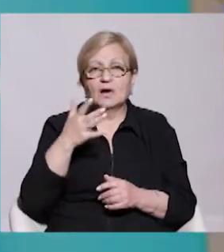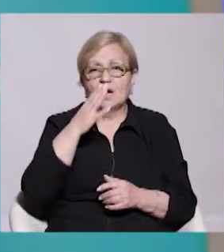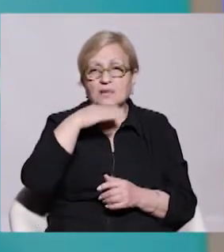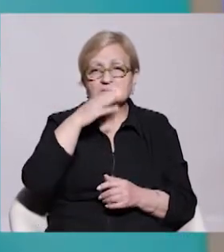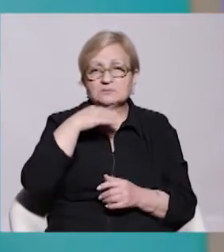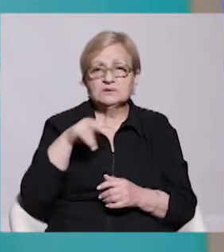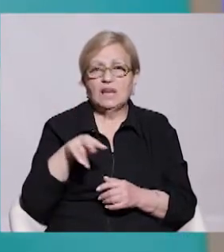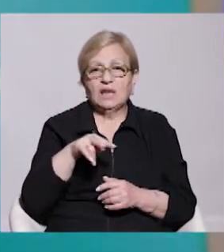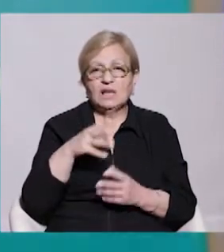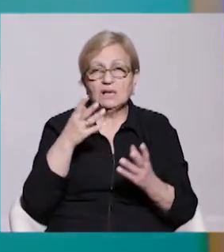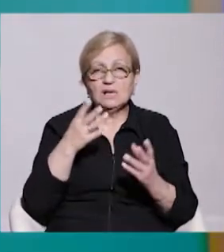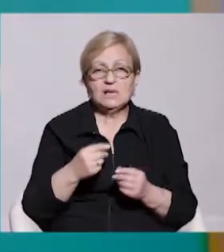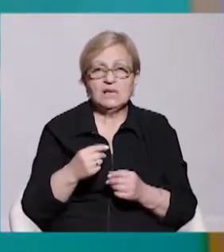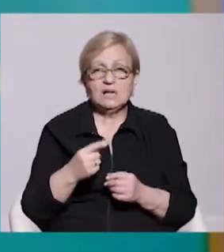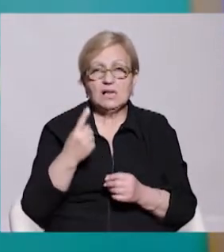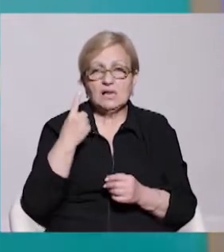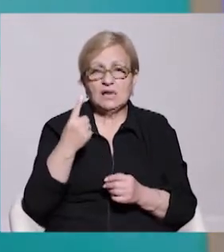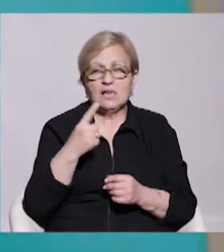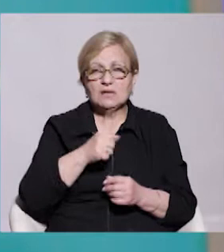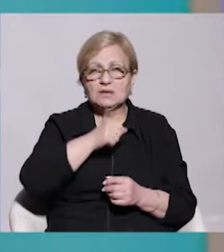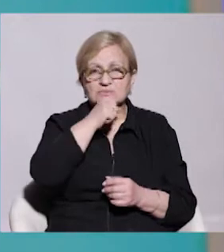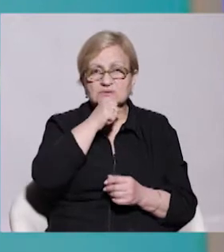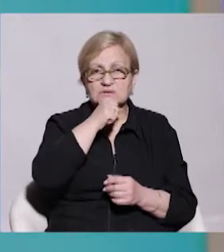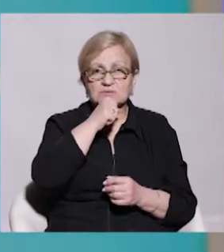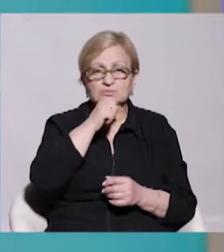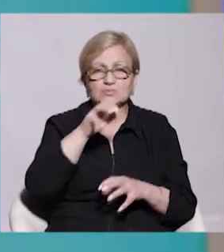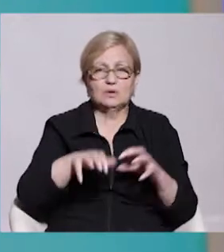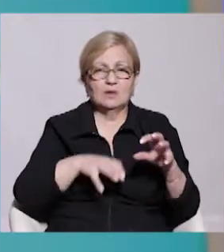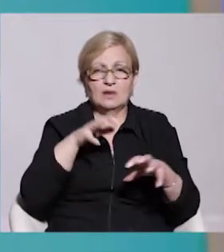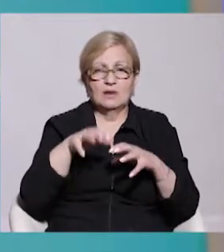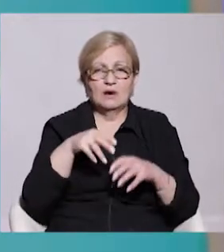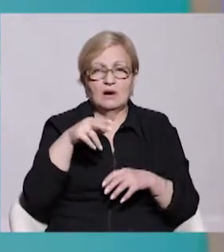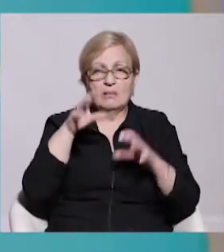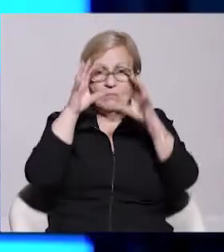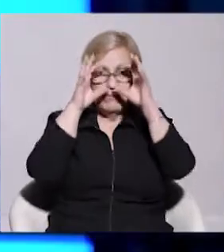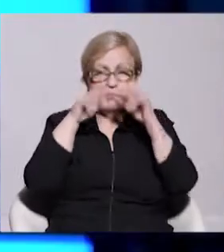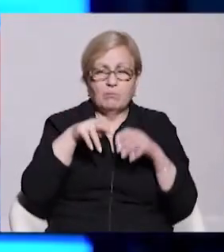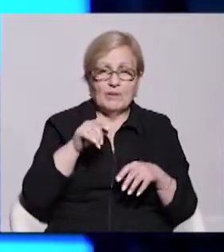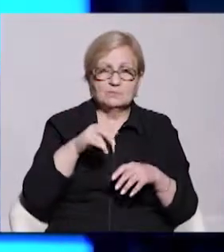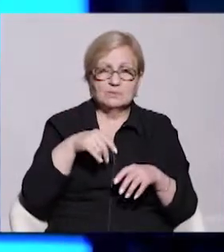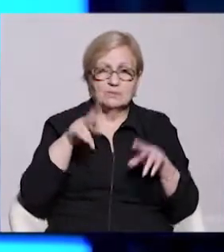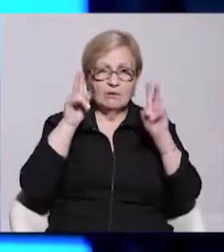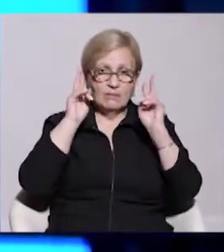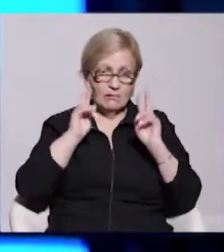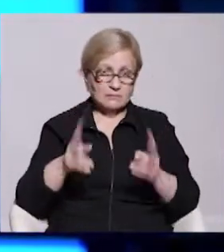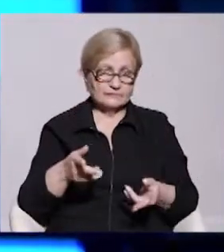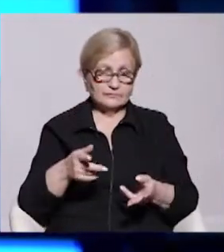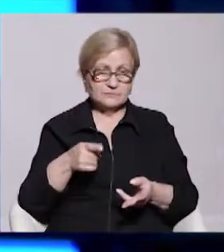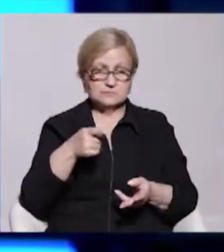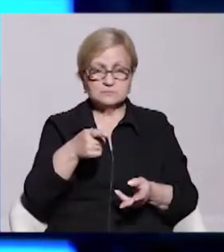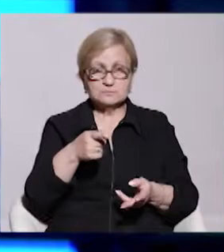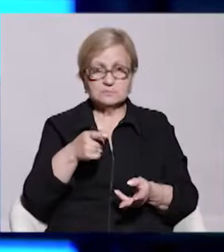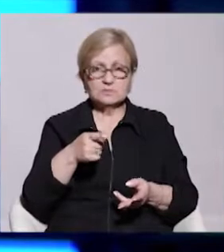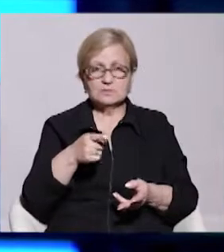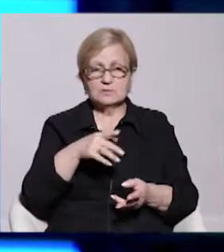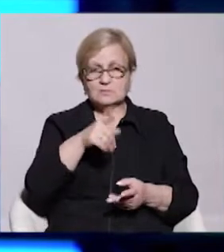ლიტრ წყალსვამს ერთის დასრული პანდა ერთი თვის განმავლობაში? საერთოდ არ ვიცი რამდენ სვავს ეს პანდა